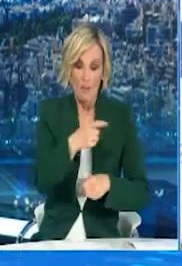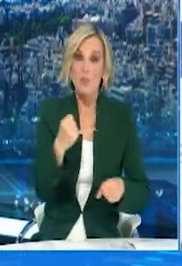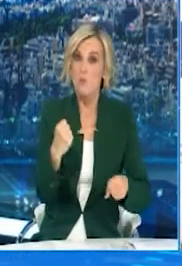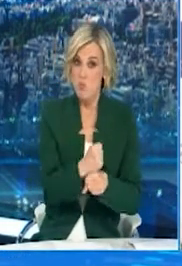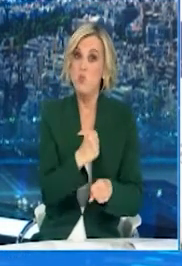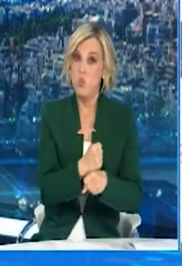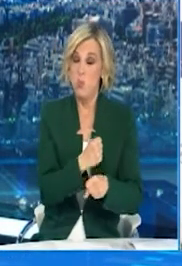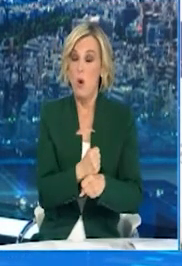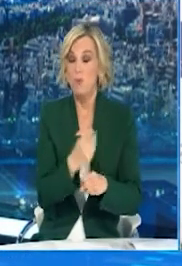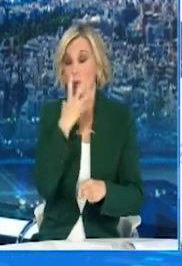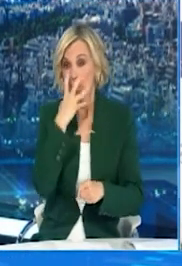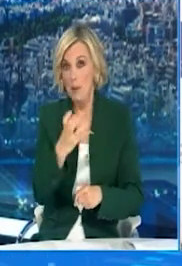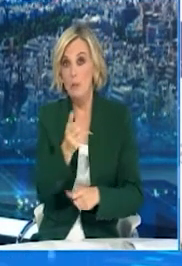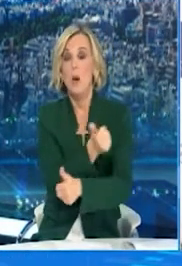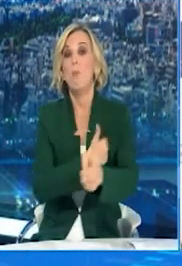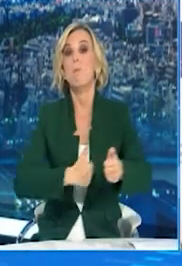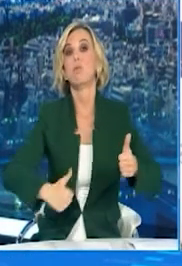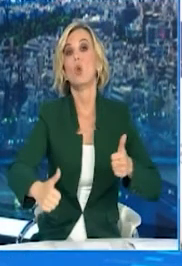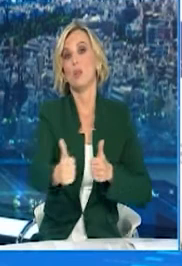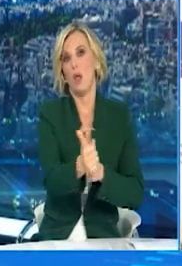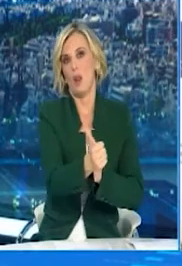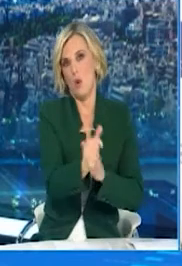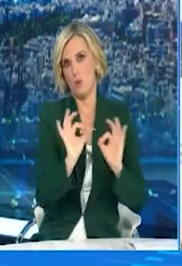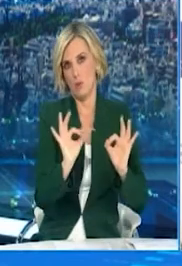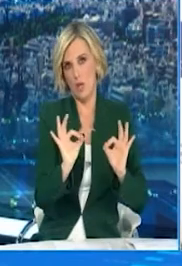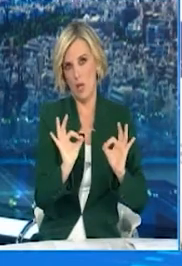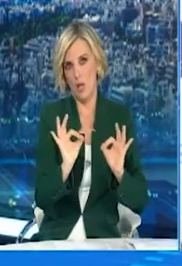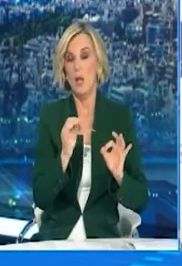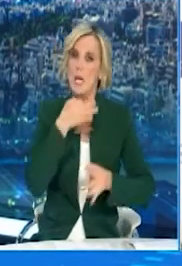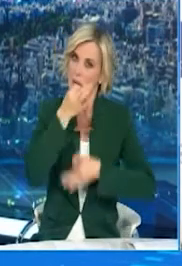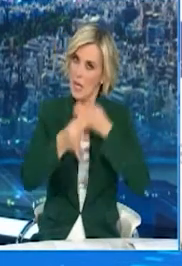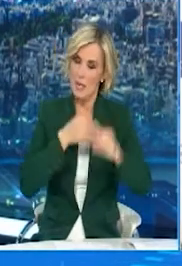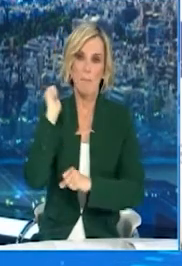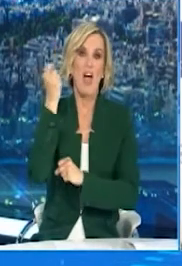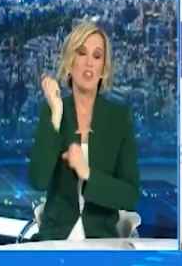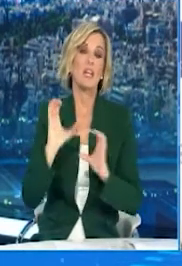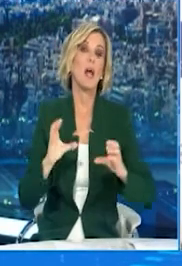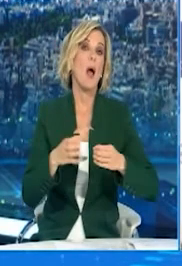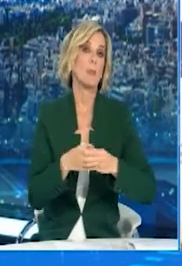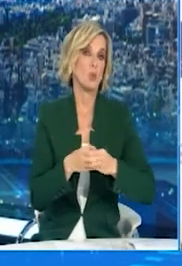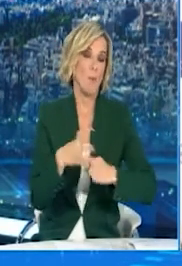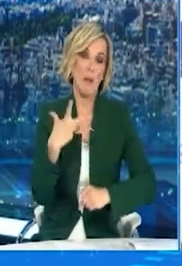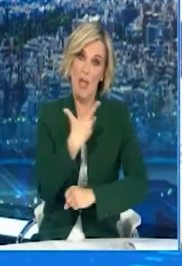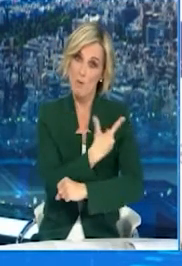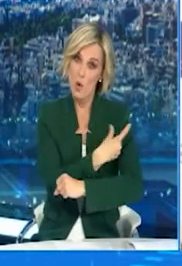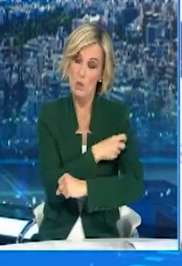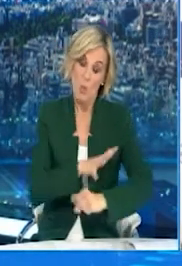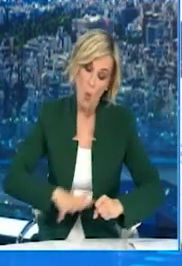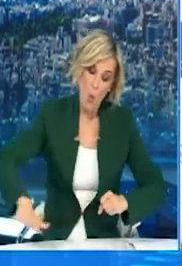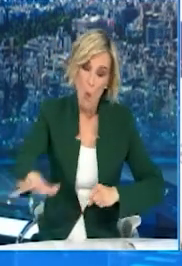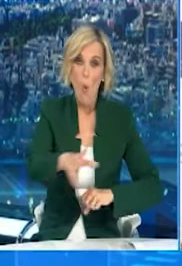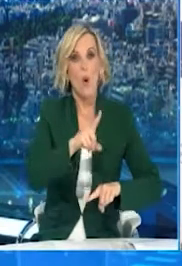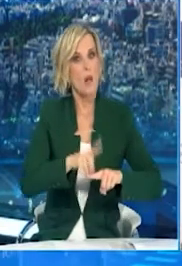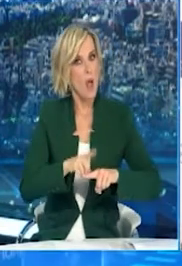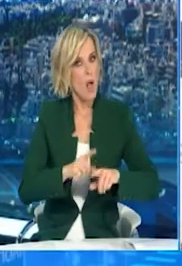ομάδα που είναι ήδη στην προτεραιοποίηση από την Εθνική Επιτροπή Εμβολιασμών, έχουν γεωγραφική κάλυψη σε όλη τη χώρα και έχουν